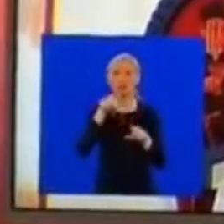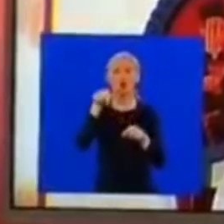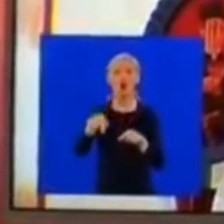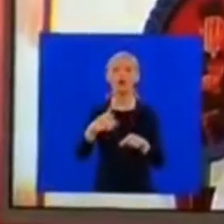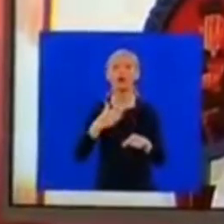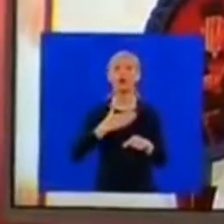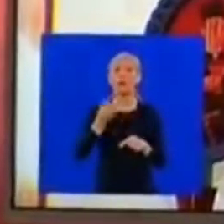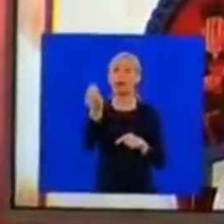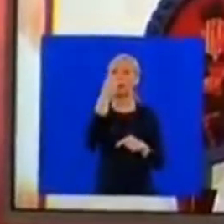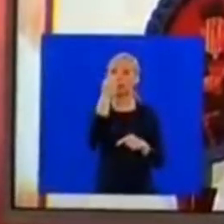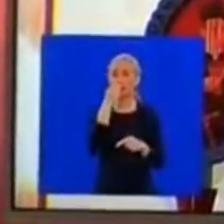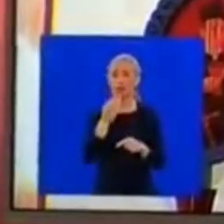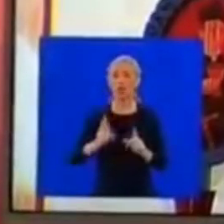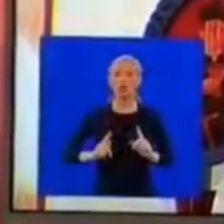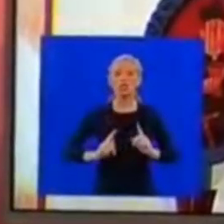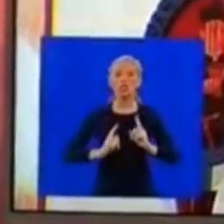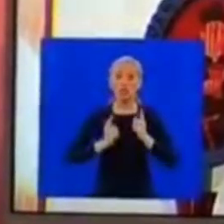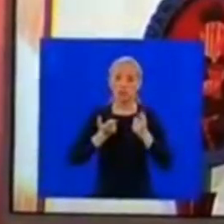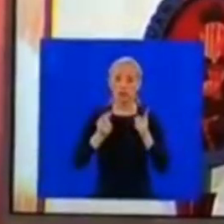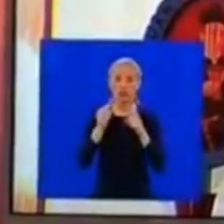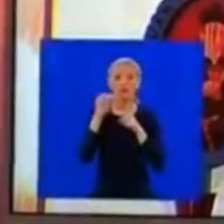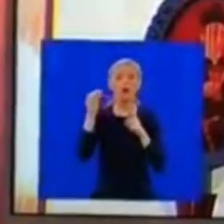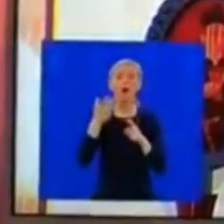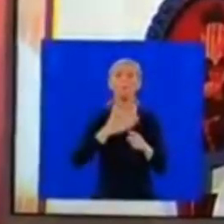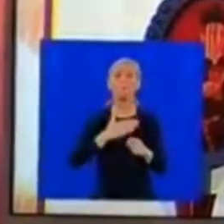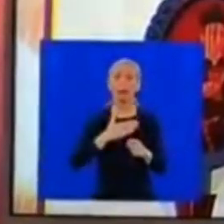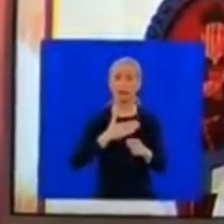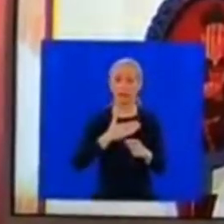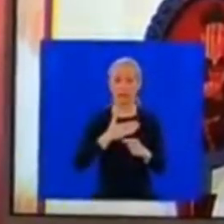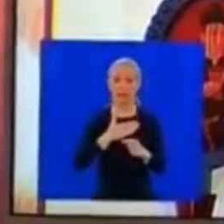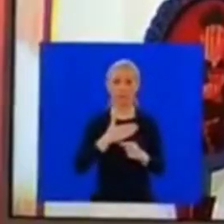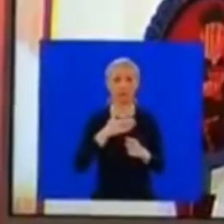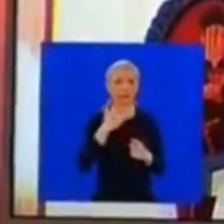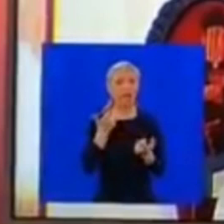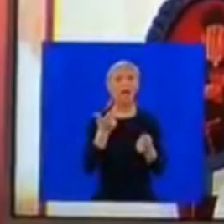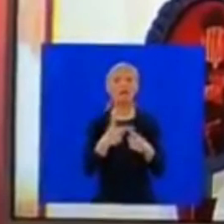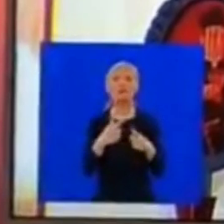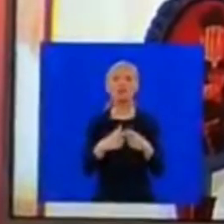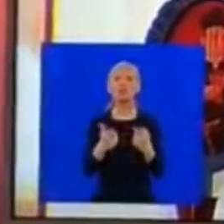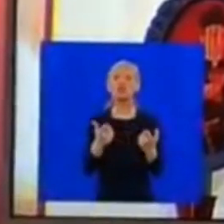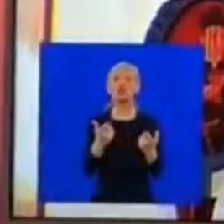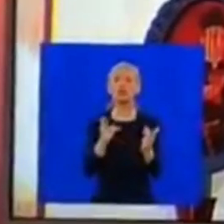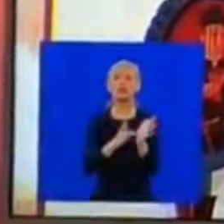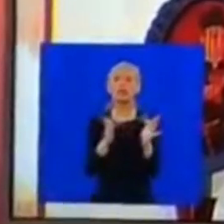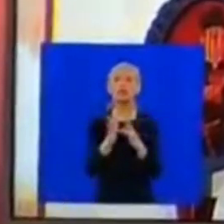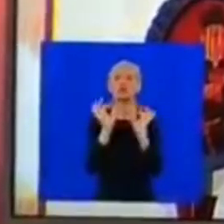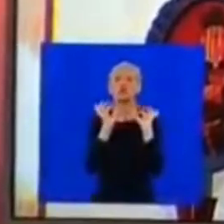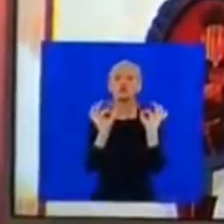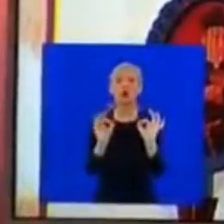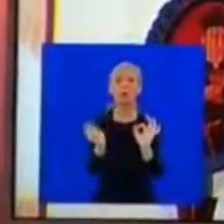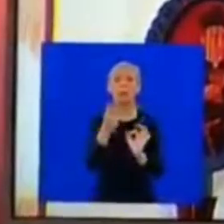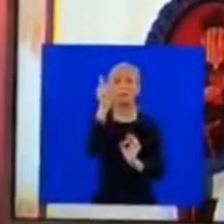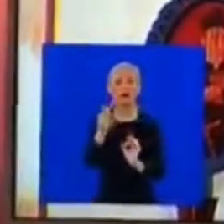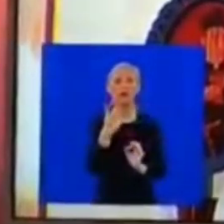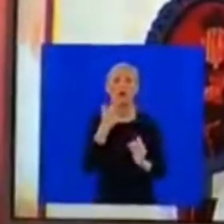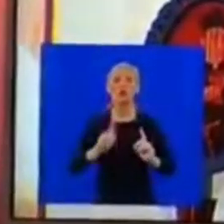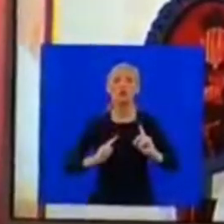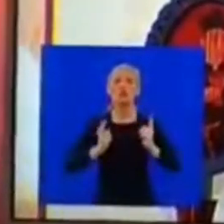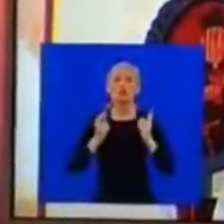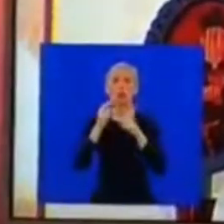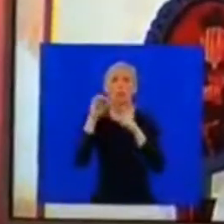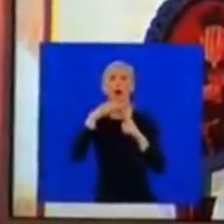mene blaguje, živjet će po meni. Evo zbog čega je Isus dobri pastir. On koji živi po